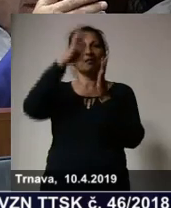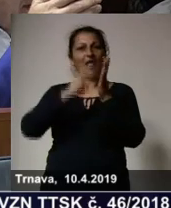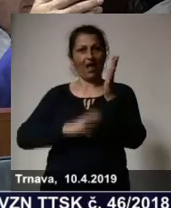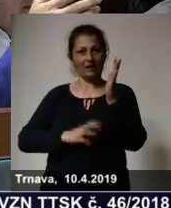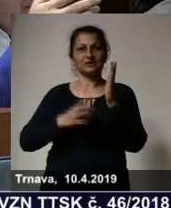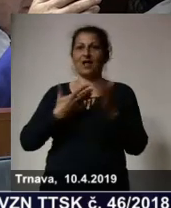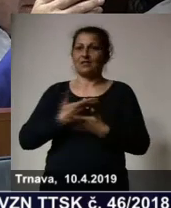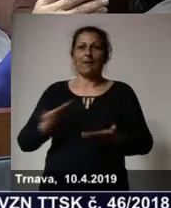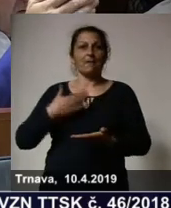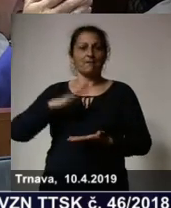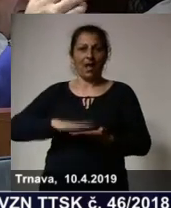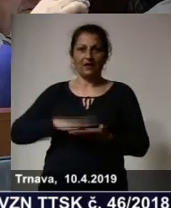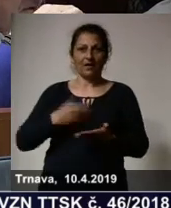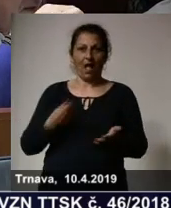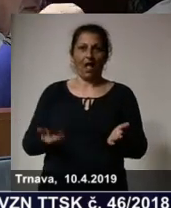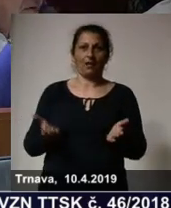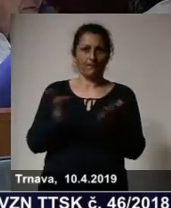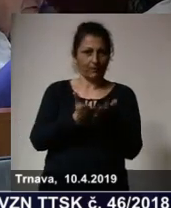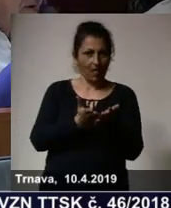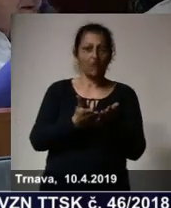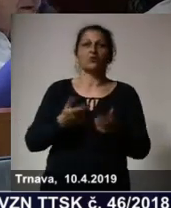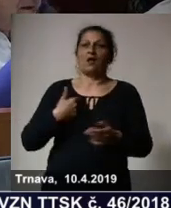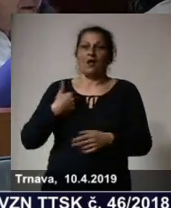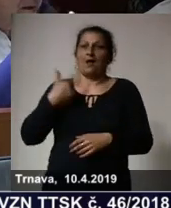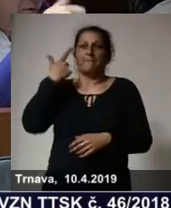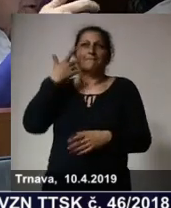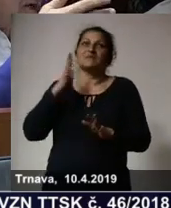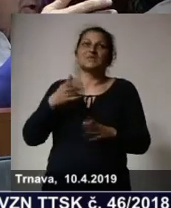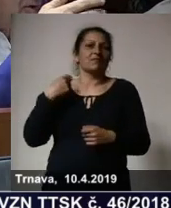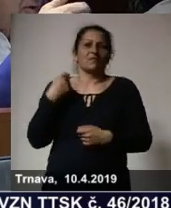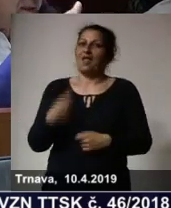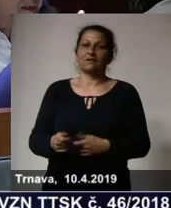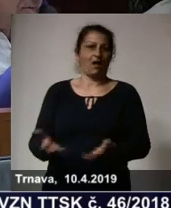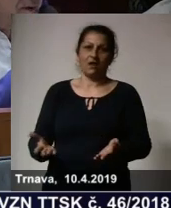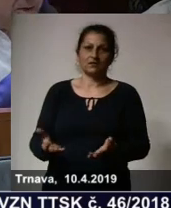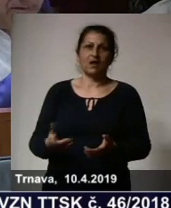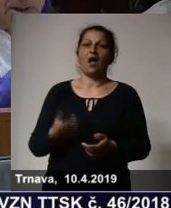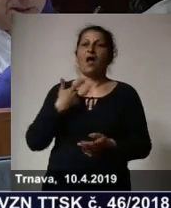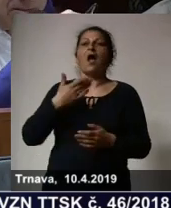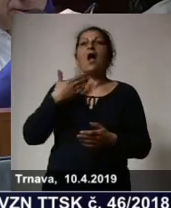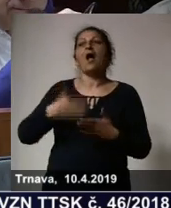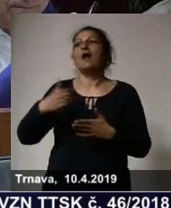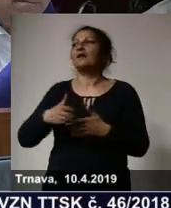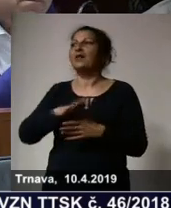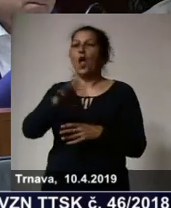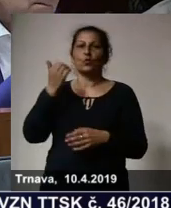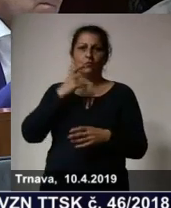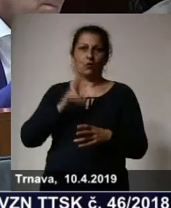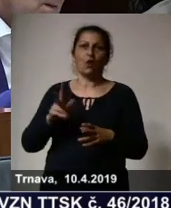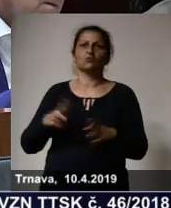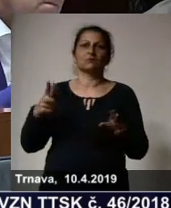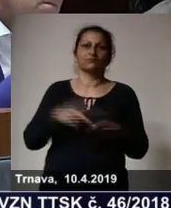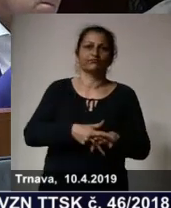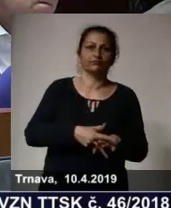tom materiáli priložené, tak ich sa mi to zdá ako nevhodné. Lebo to je ďalší krok, ktorý zasahuje podľa mňa do VZN-ka možno.